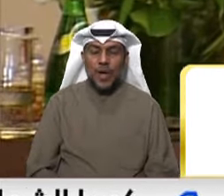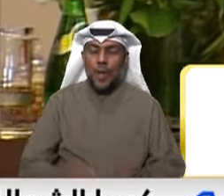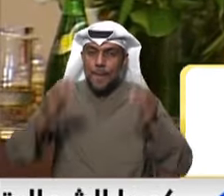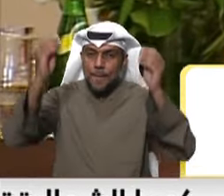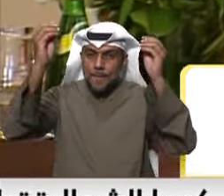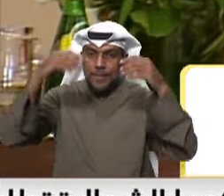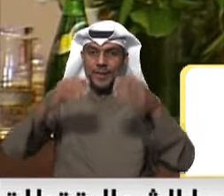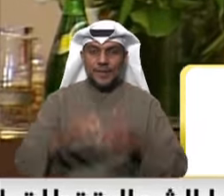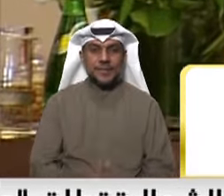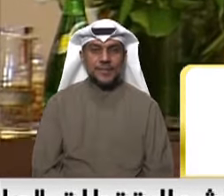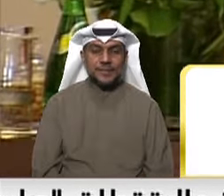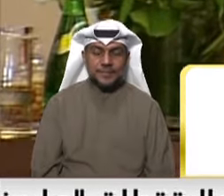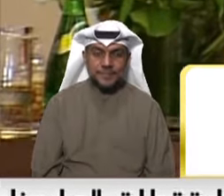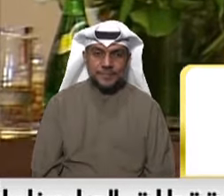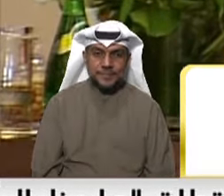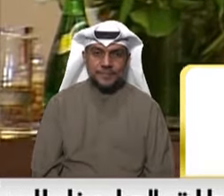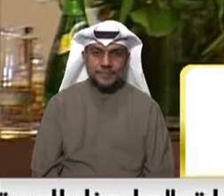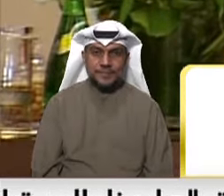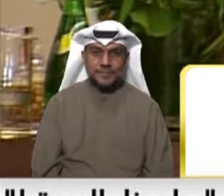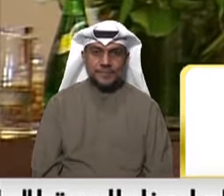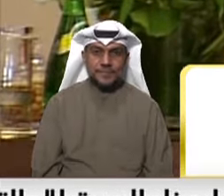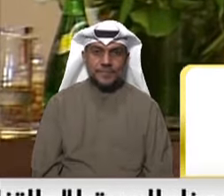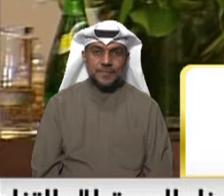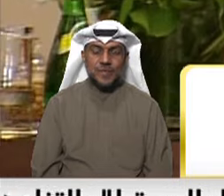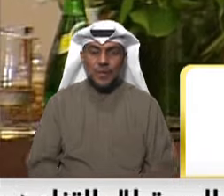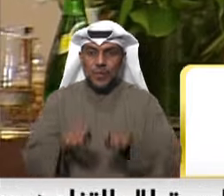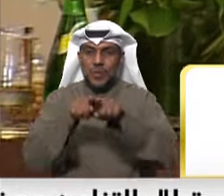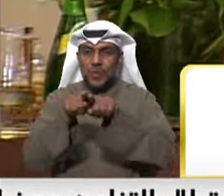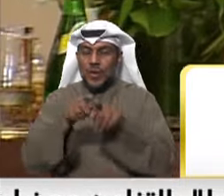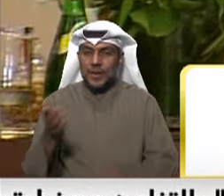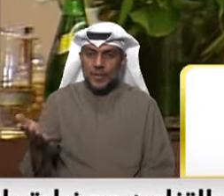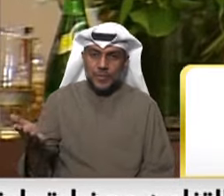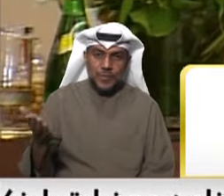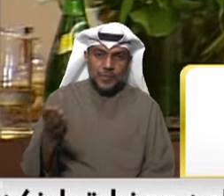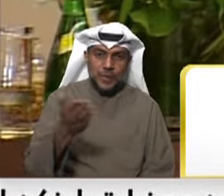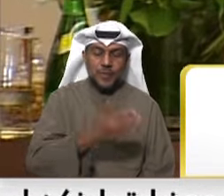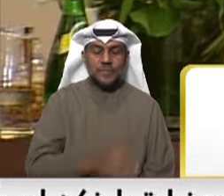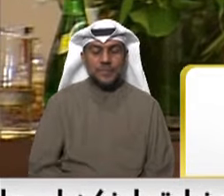واليمن والبركات. إخواني